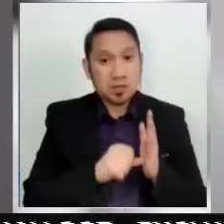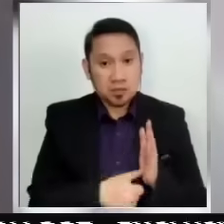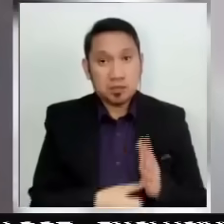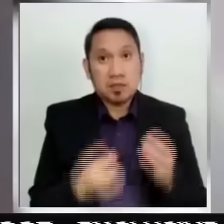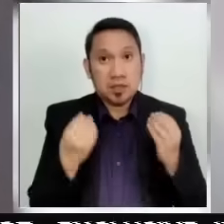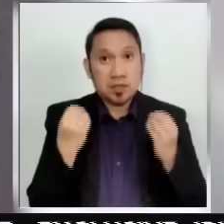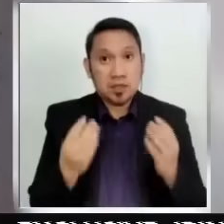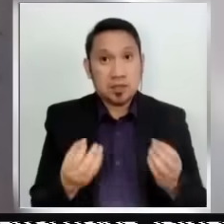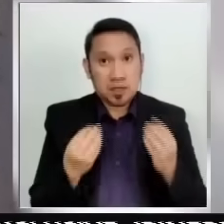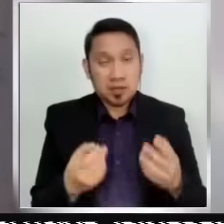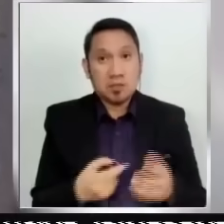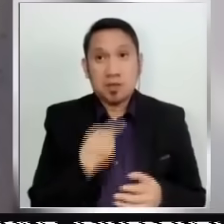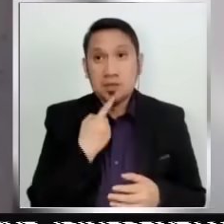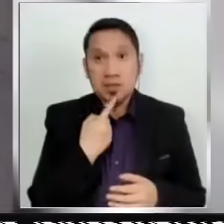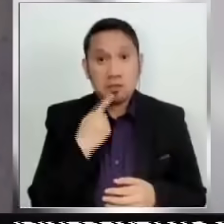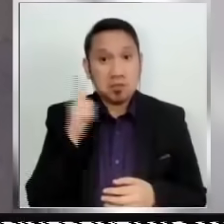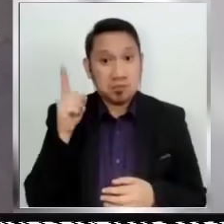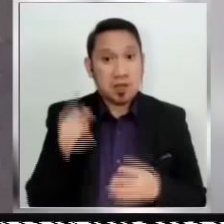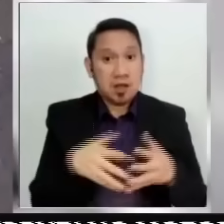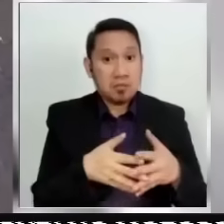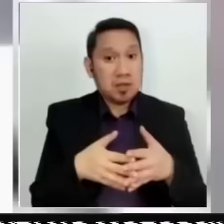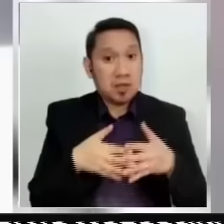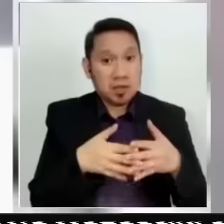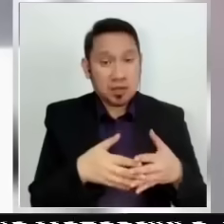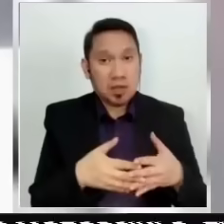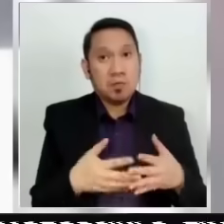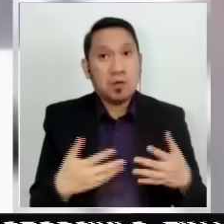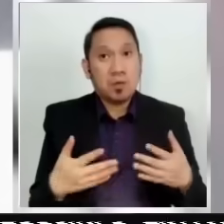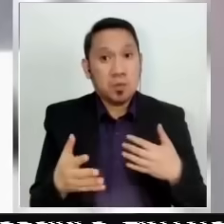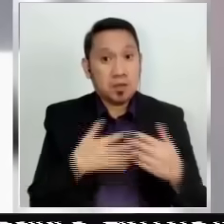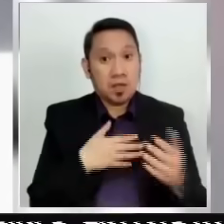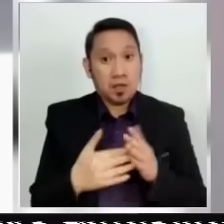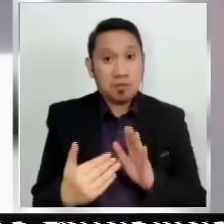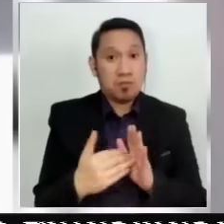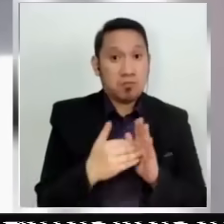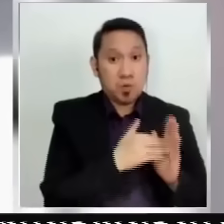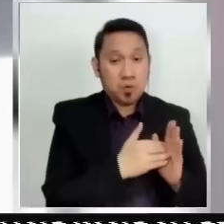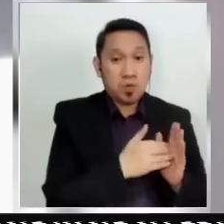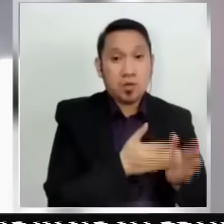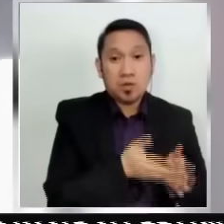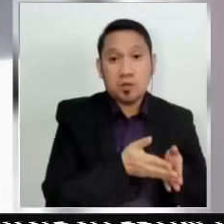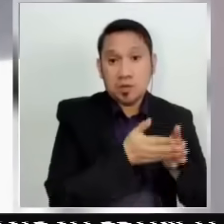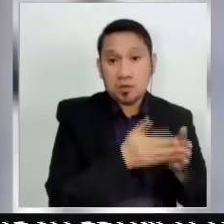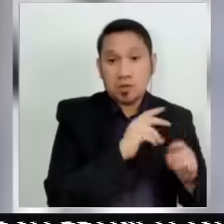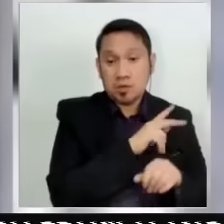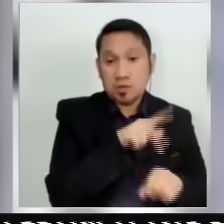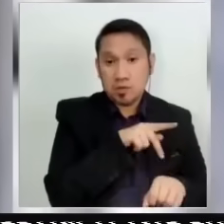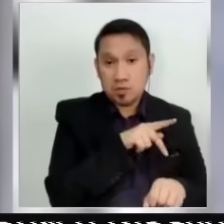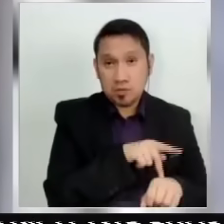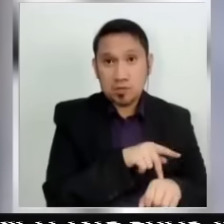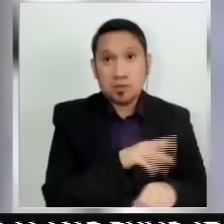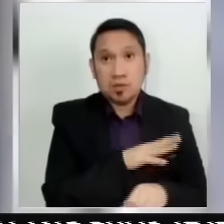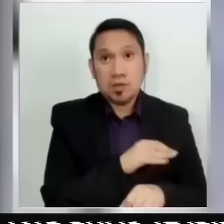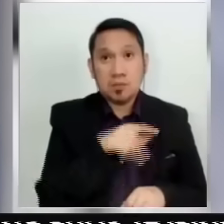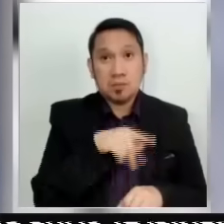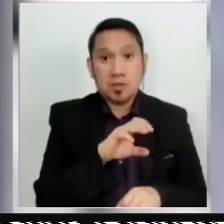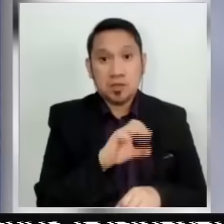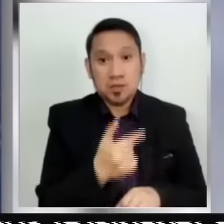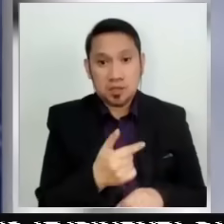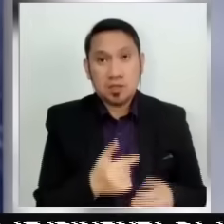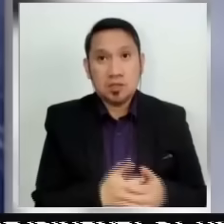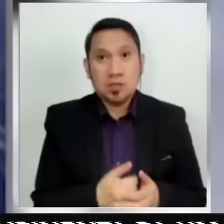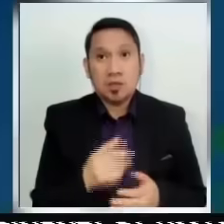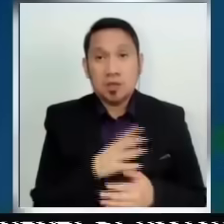Biden administration na sapat ang anumang pag-atake sa anumang sasakyan ng Pilipinas kabilang sa Coast Guard para pagulungin ang